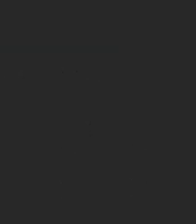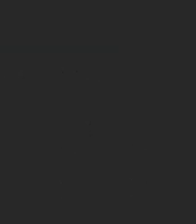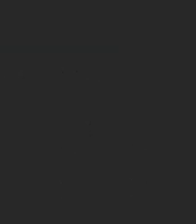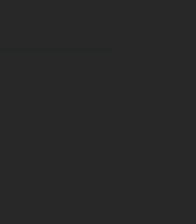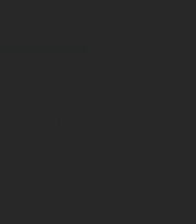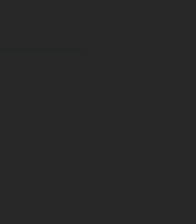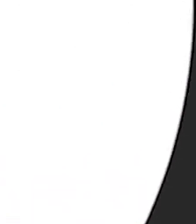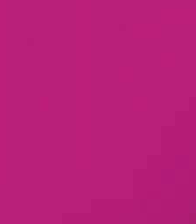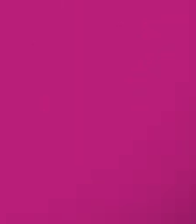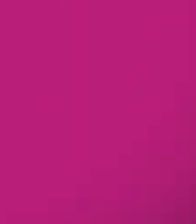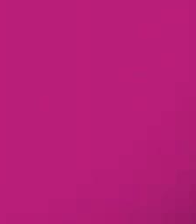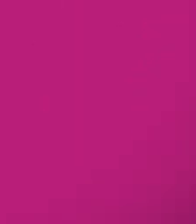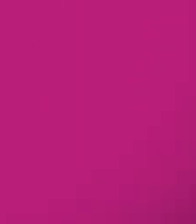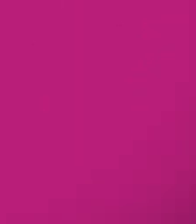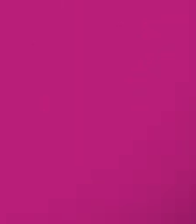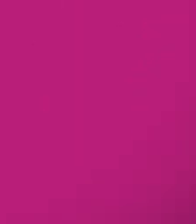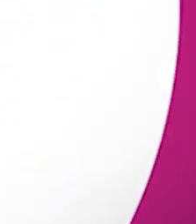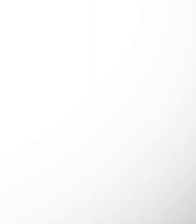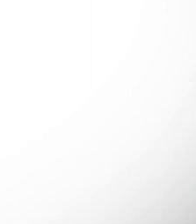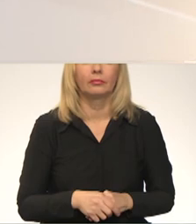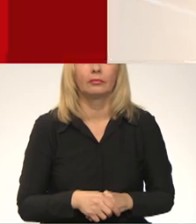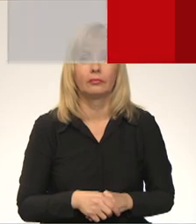Re, viss ēters ir te!